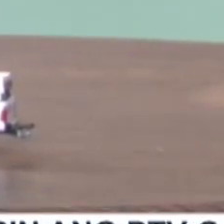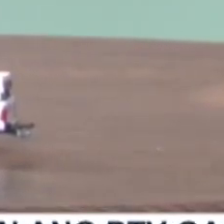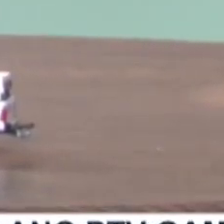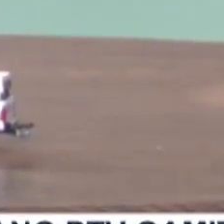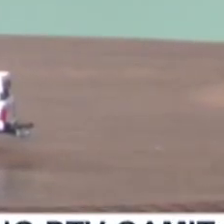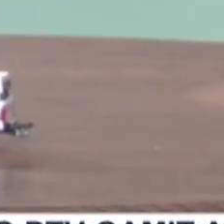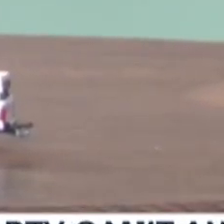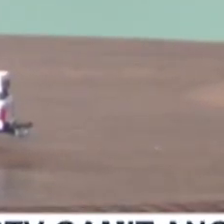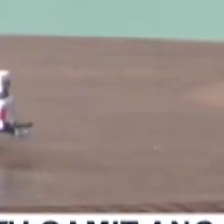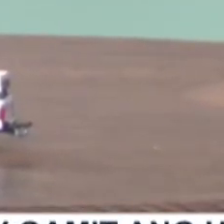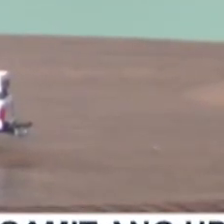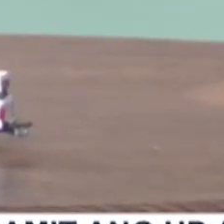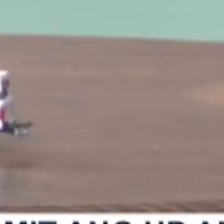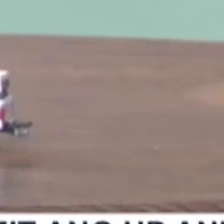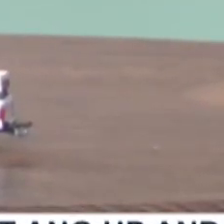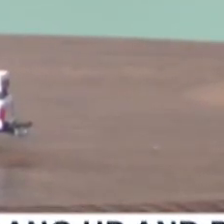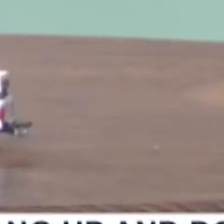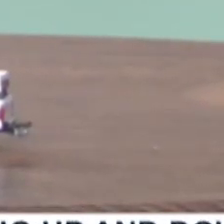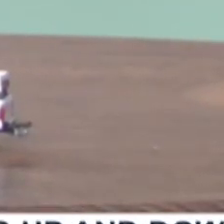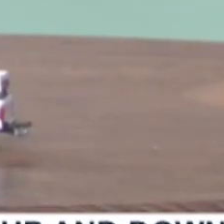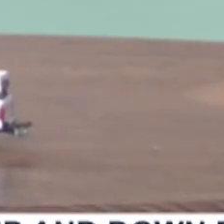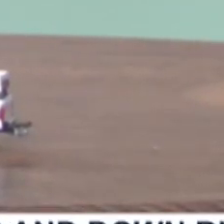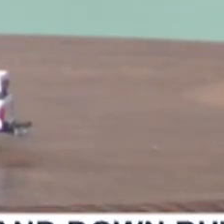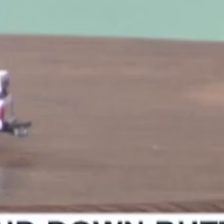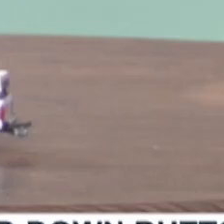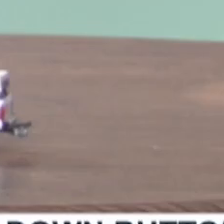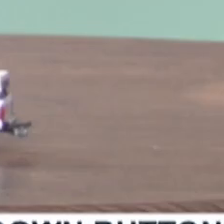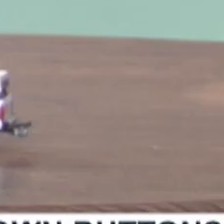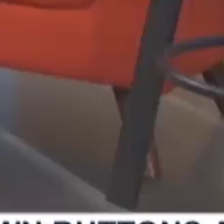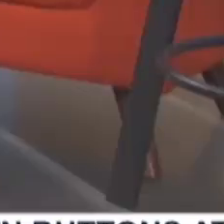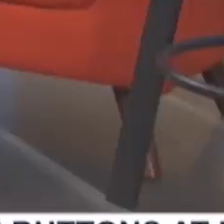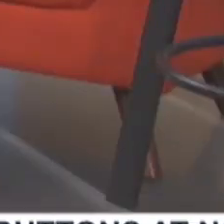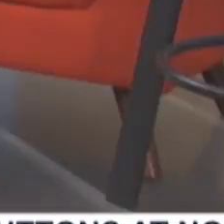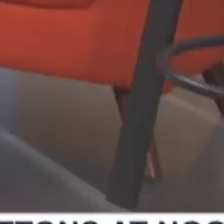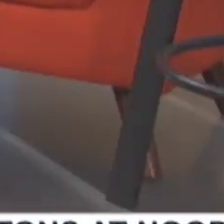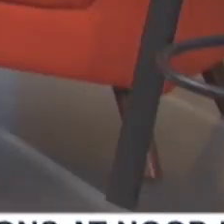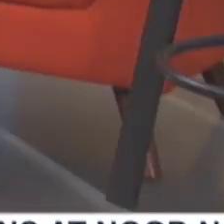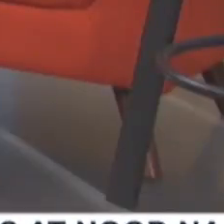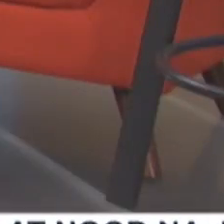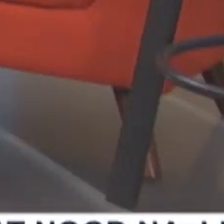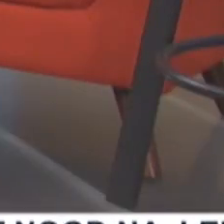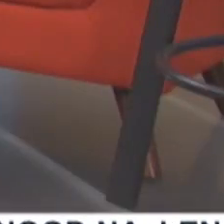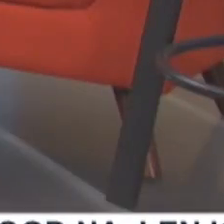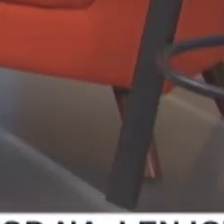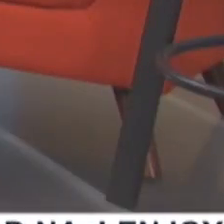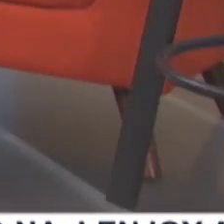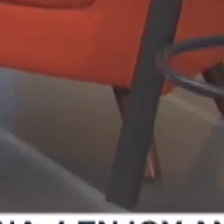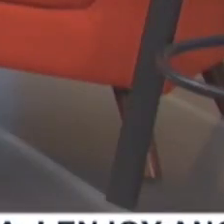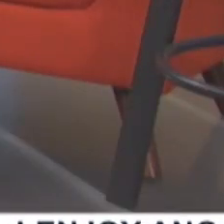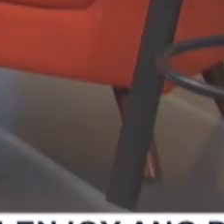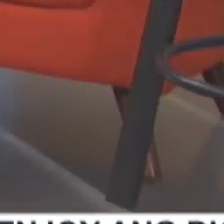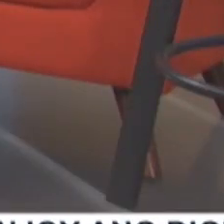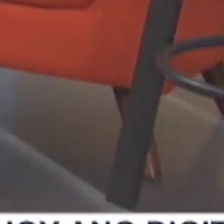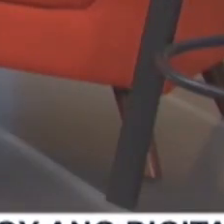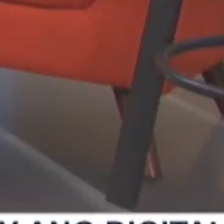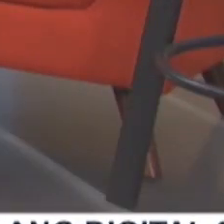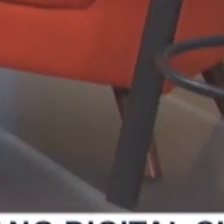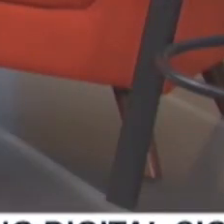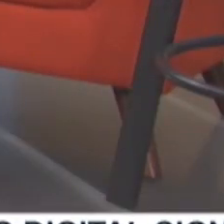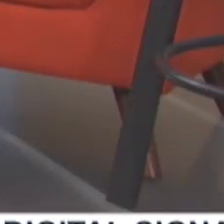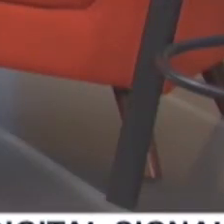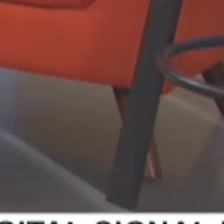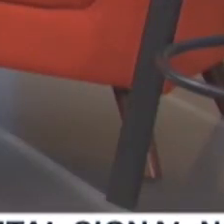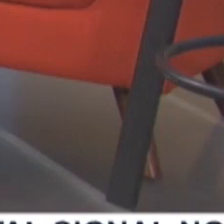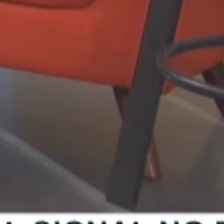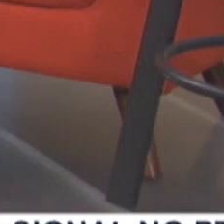pagano, pero nasa 2,000 na halos yung aking ano, yung aking miniature cars. No? Kasi kahit luma, basta classic yung